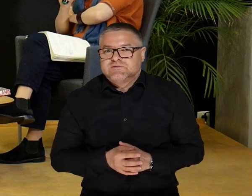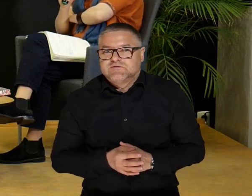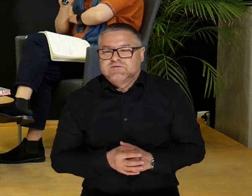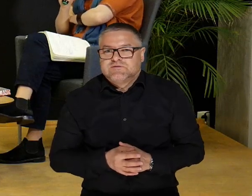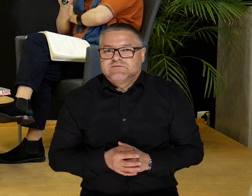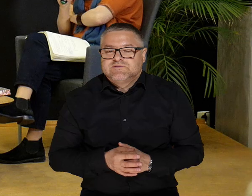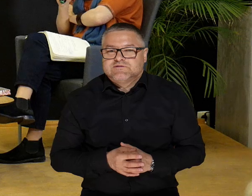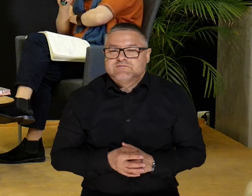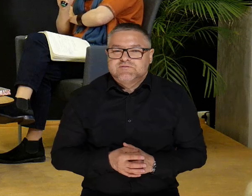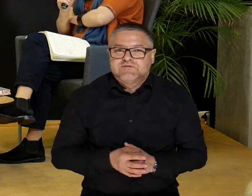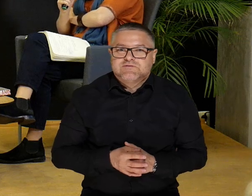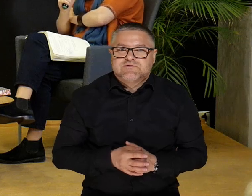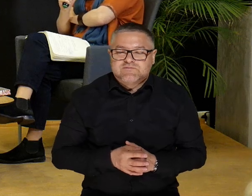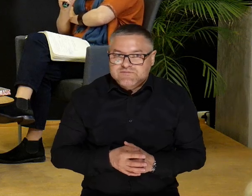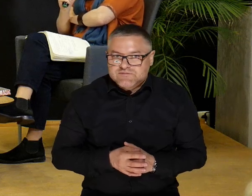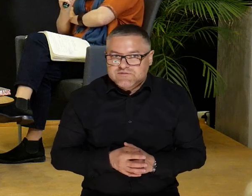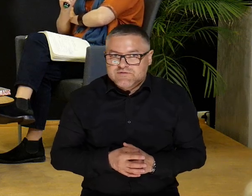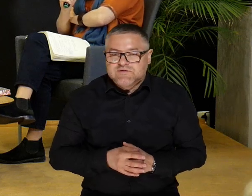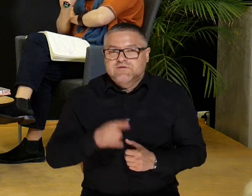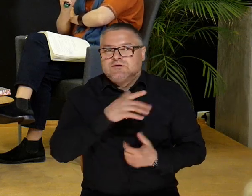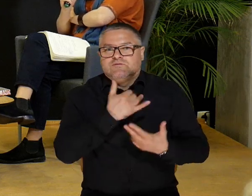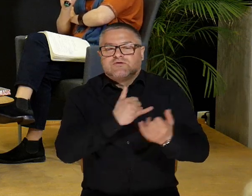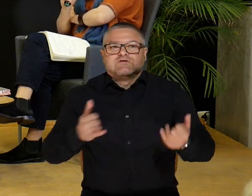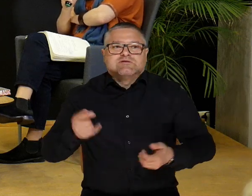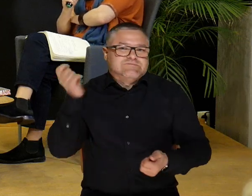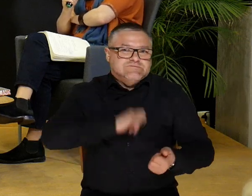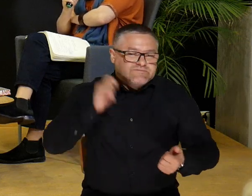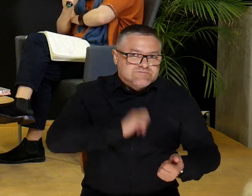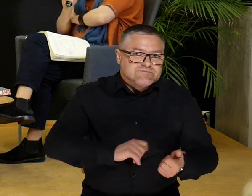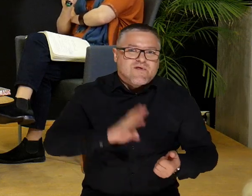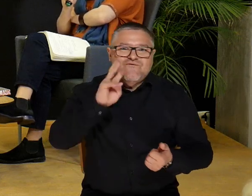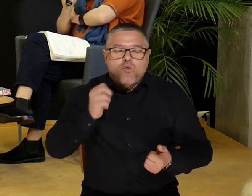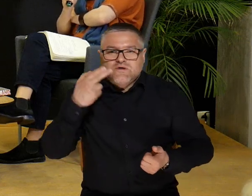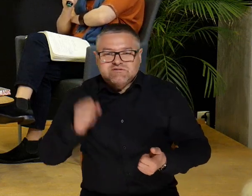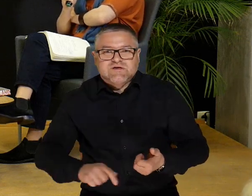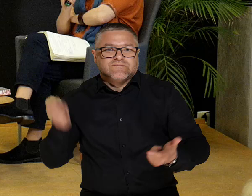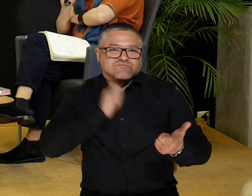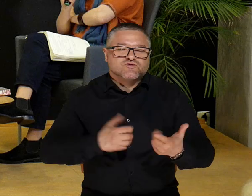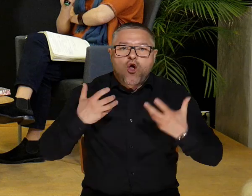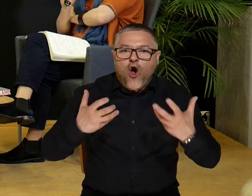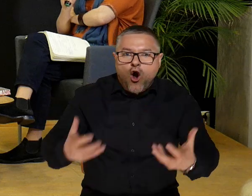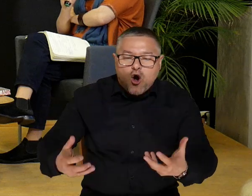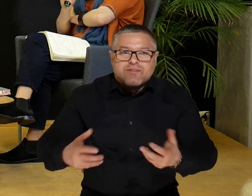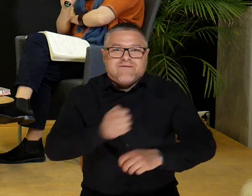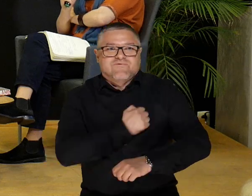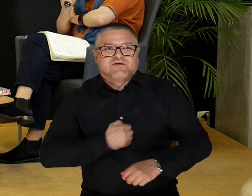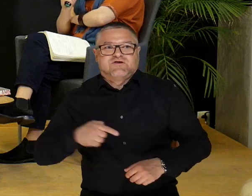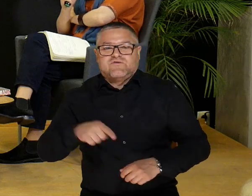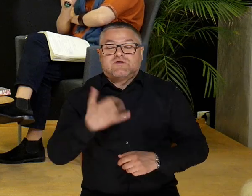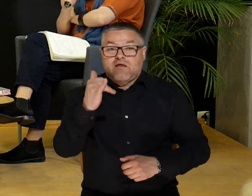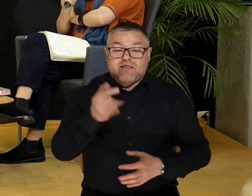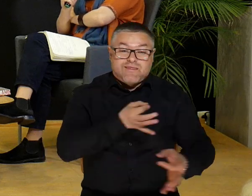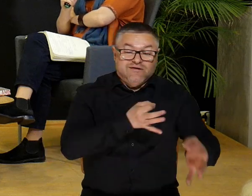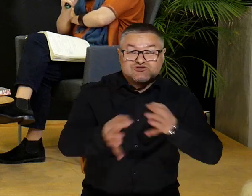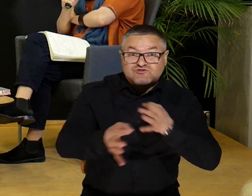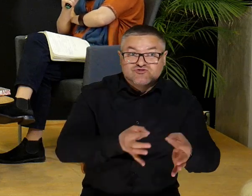jakby lista tych tematów, jak rzeź wołyńska, rzeź Woli, rzeź Ochoty, te historie, które z jednej